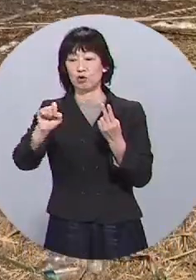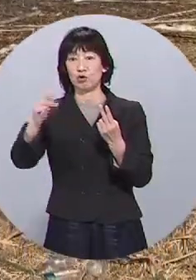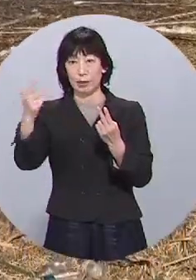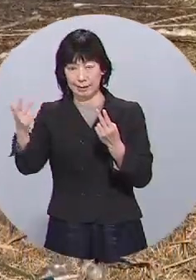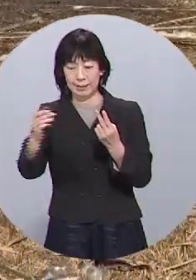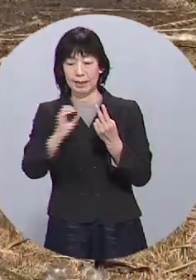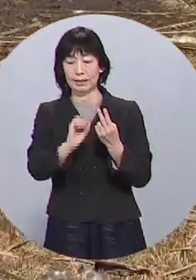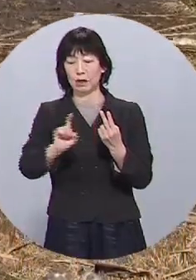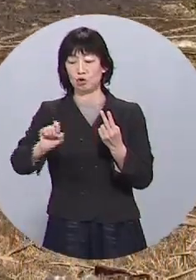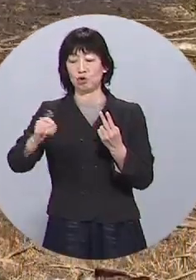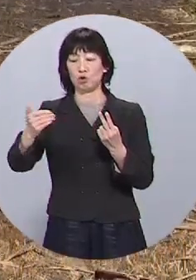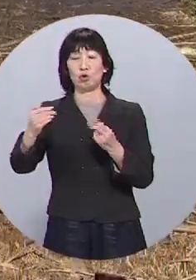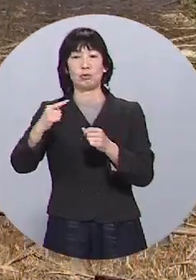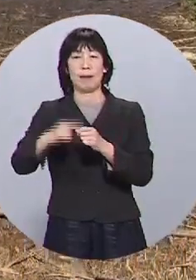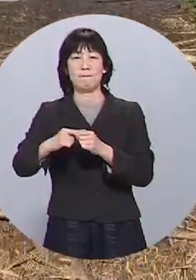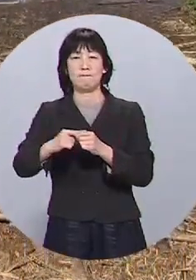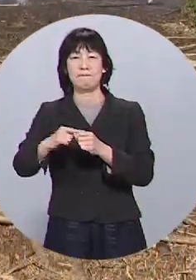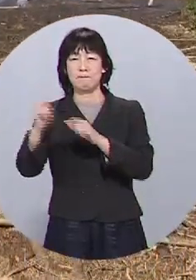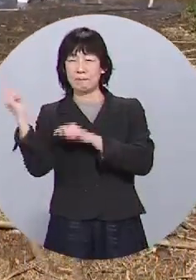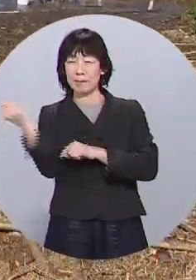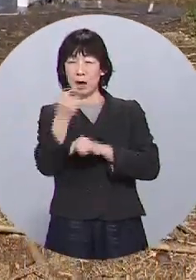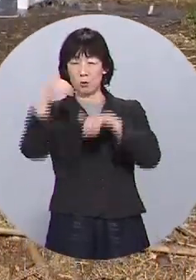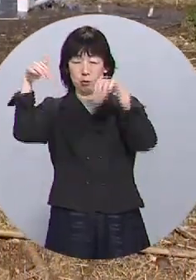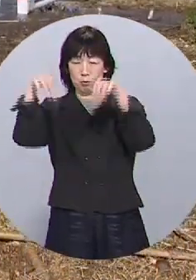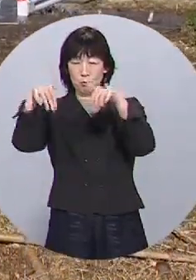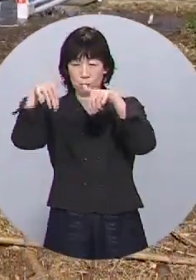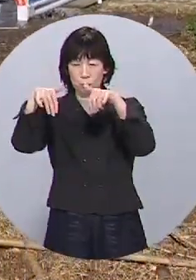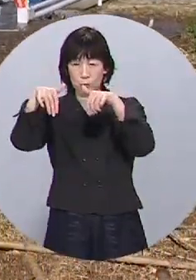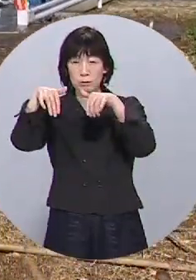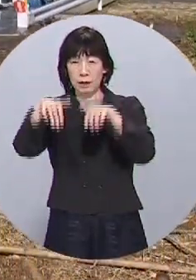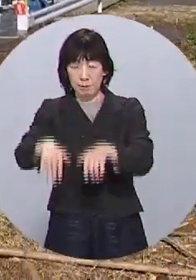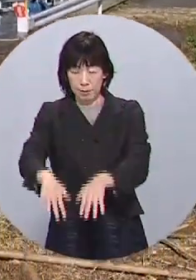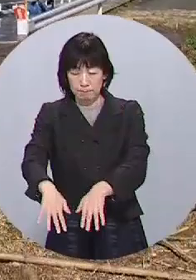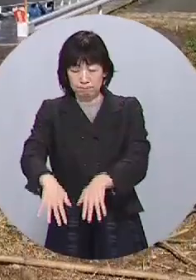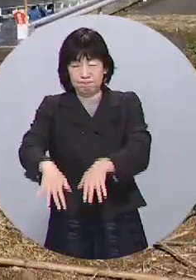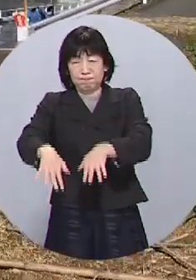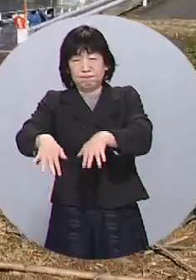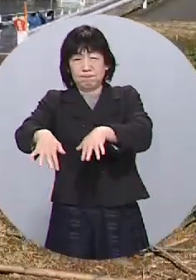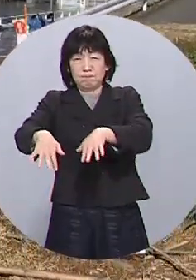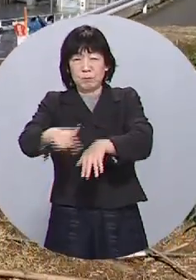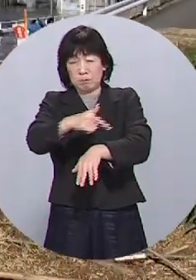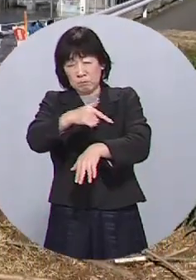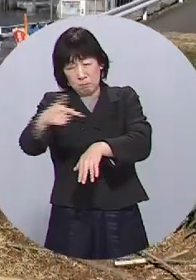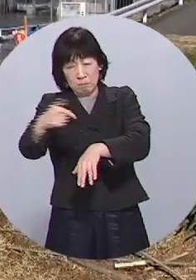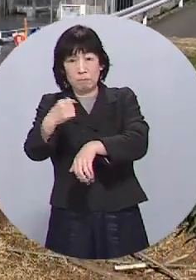2019年施設は台風による甚大な浸水被害を受けました。